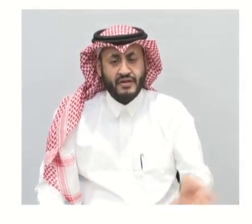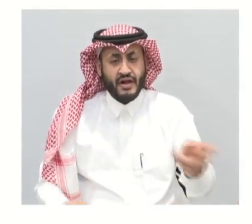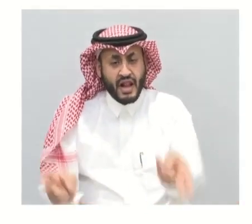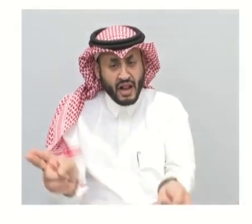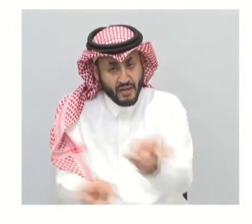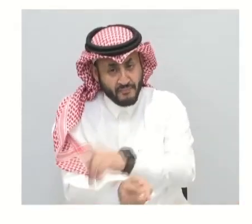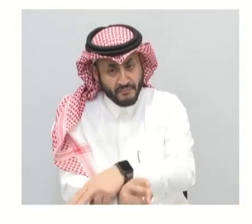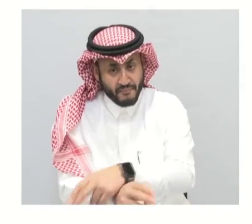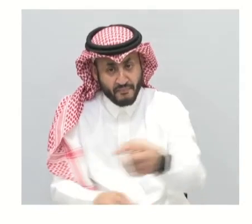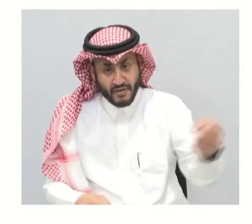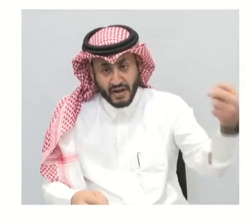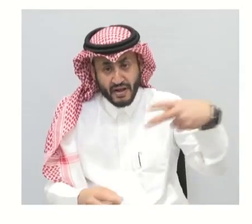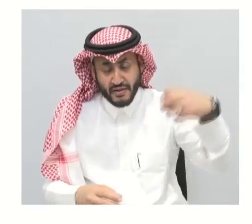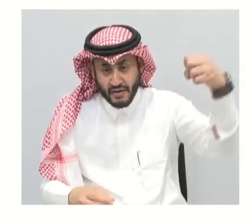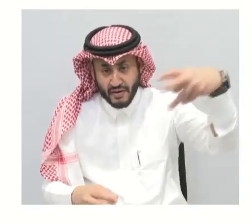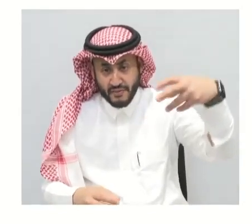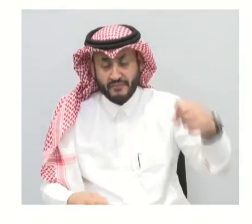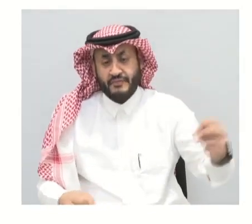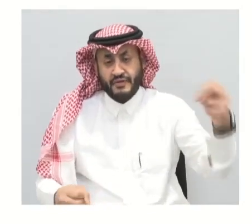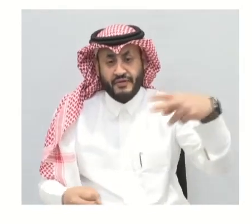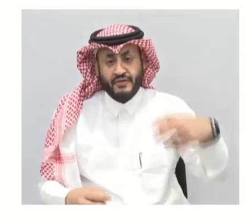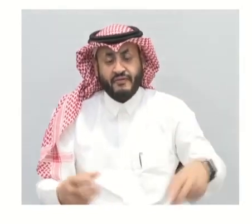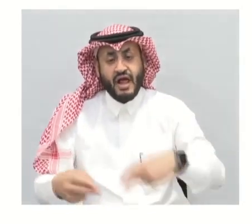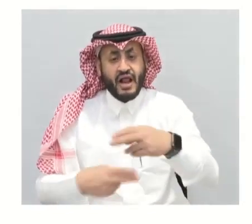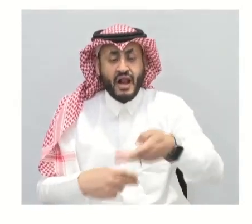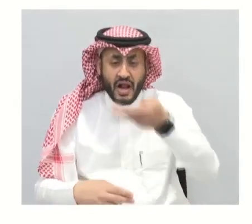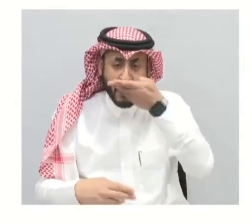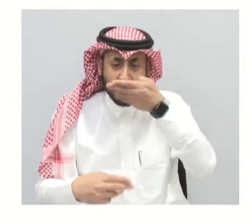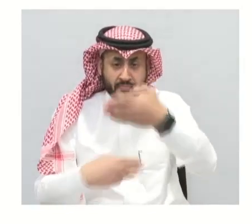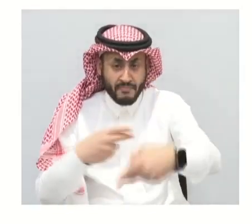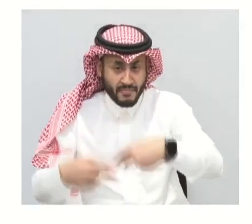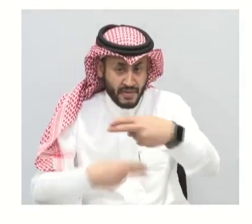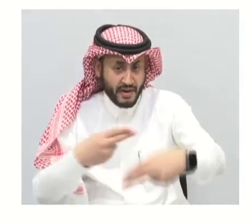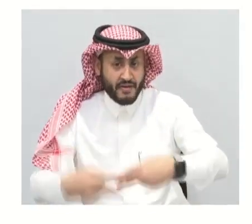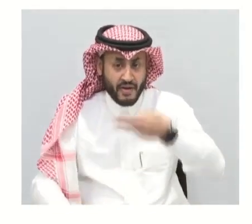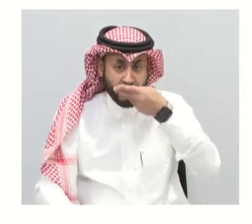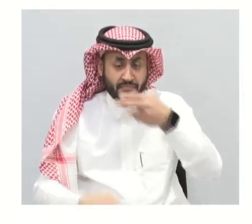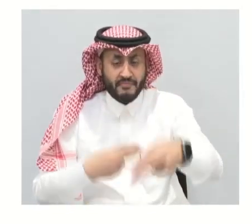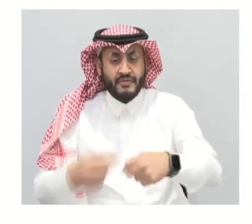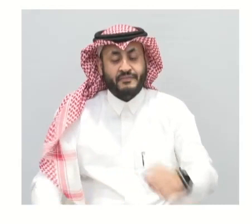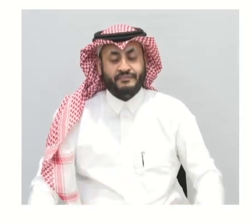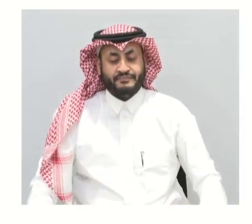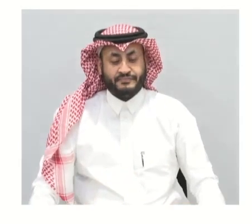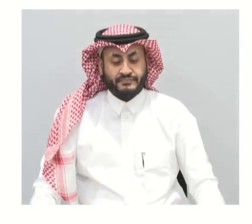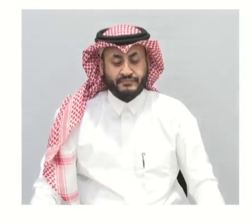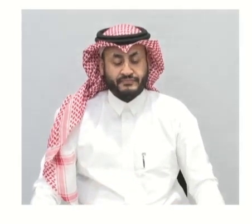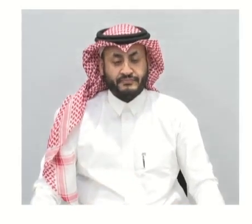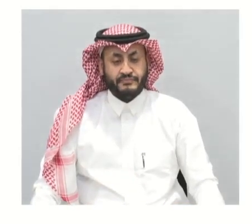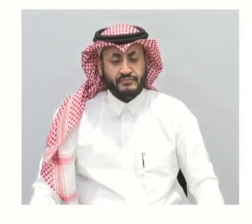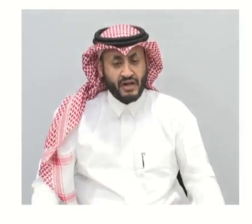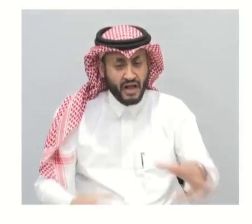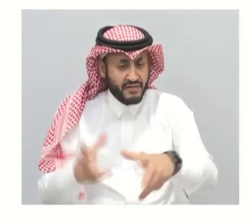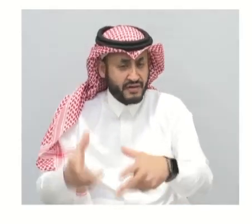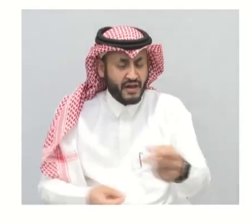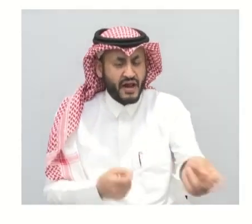البديله للطاقه كالطاقه الشمسيه طاقه الحراره الجوفيه او طاقه الحراريه الجوفيه الطاقه الكهرومائيه هذه